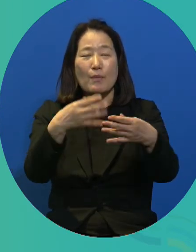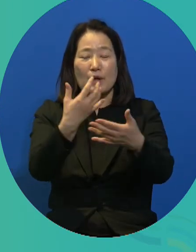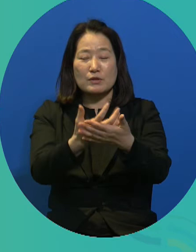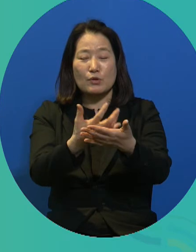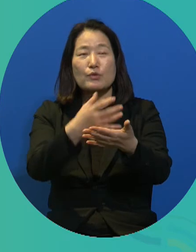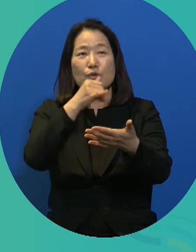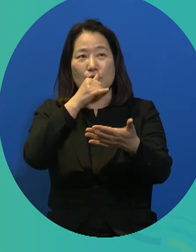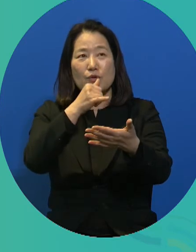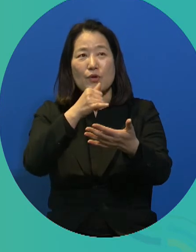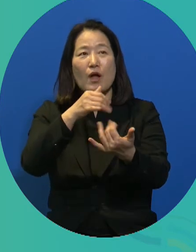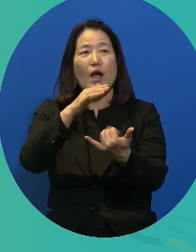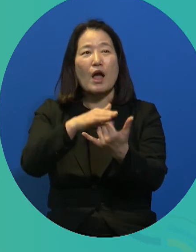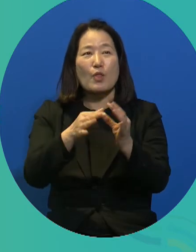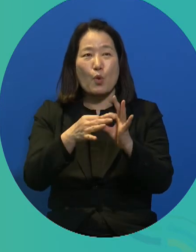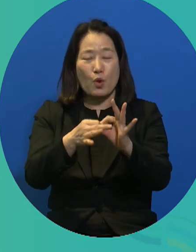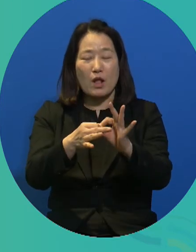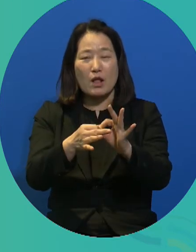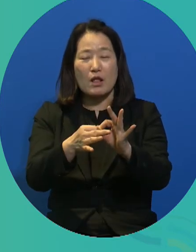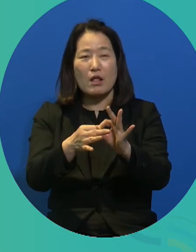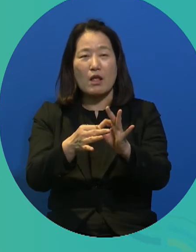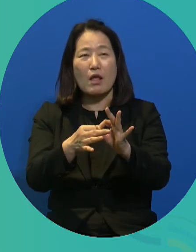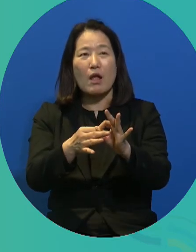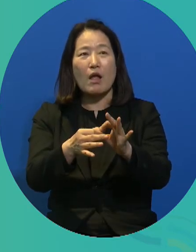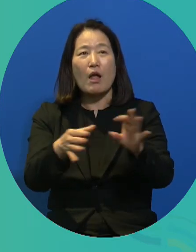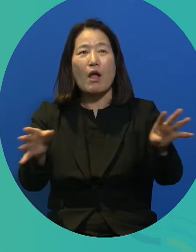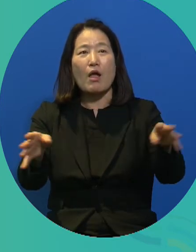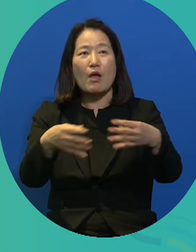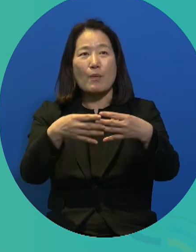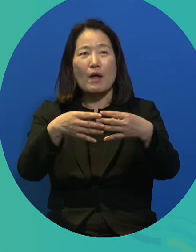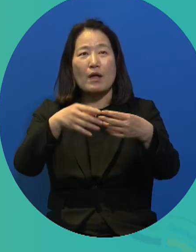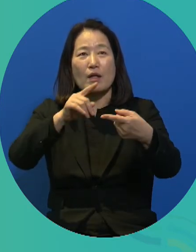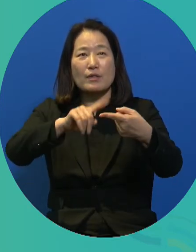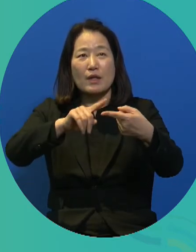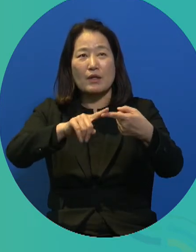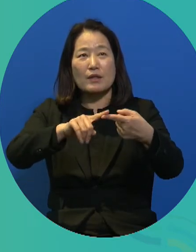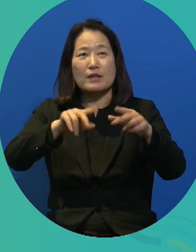그리고 아동권리협약은 현재 3개의 선택의정서 중에